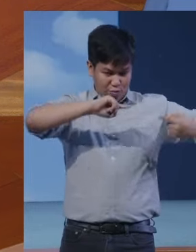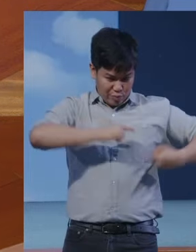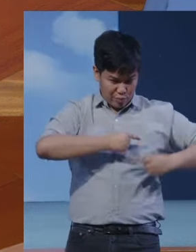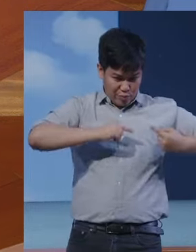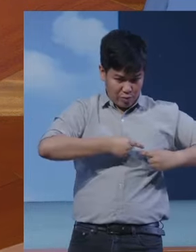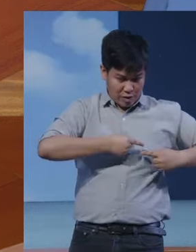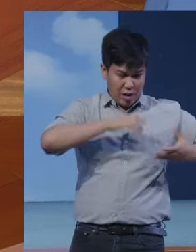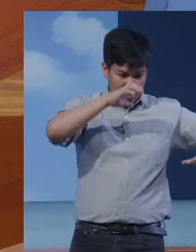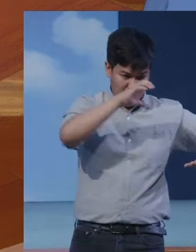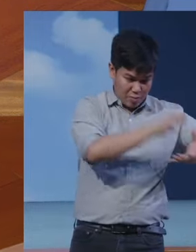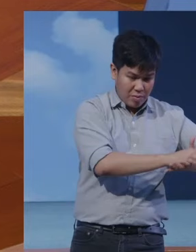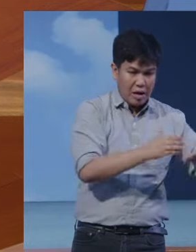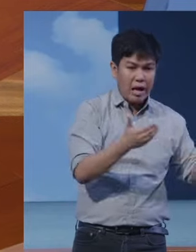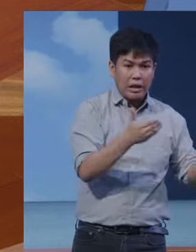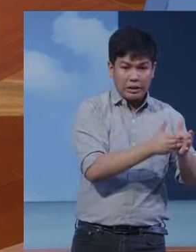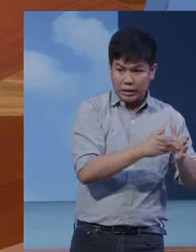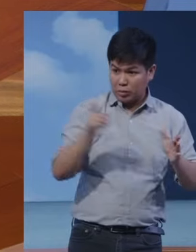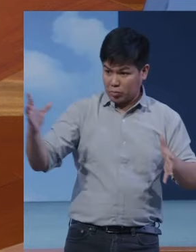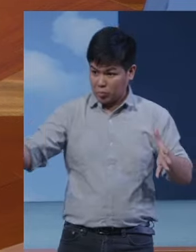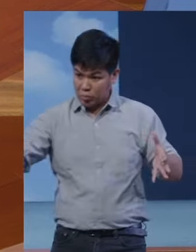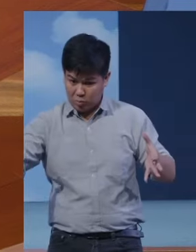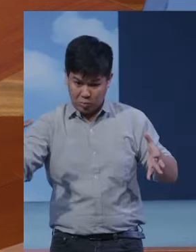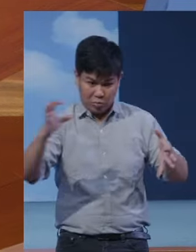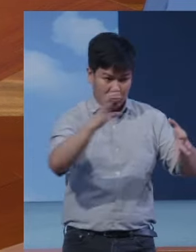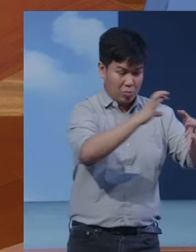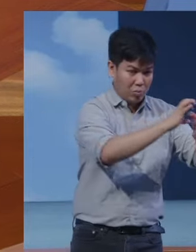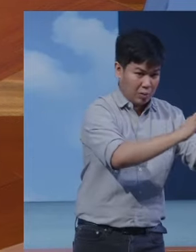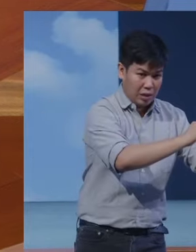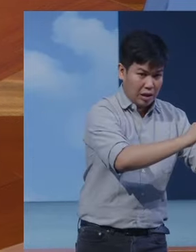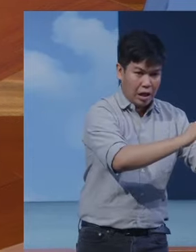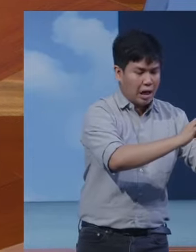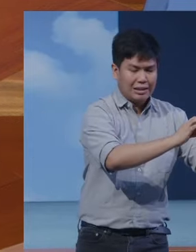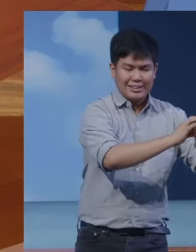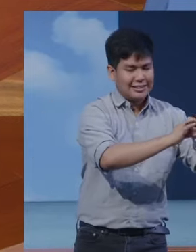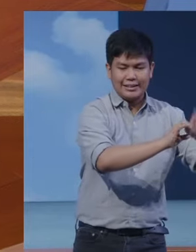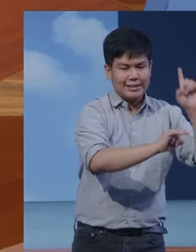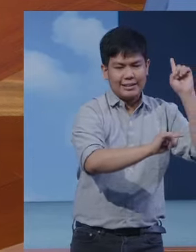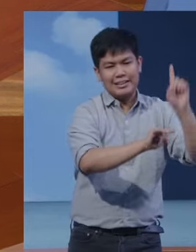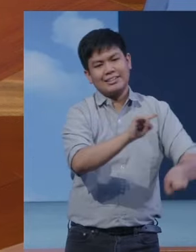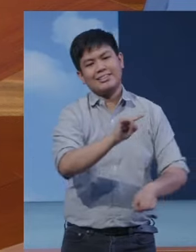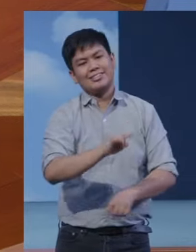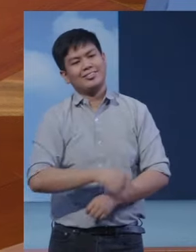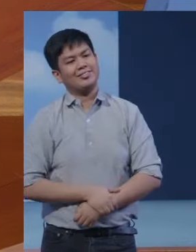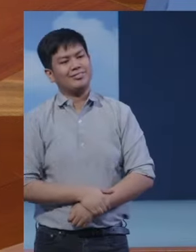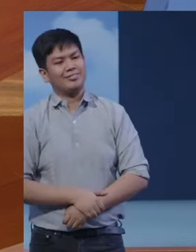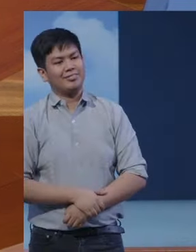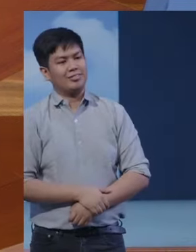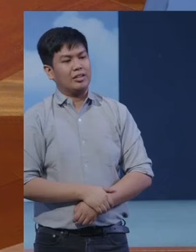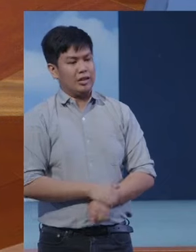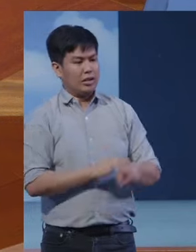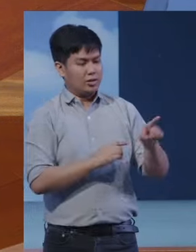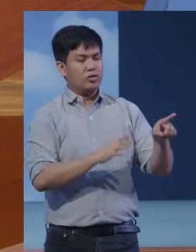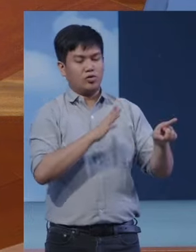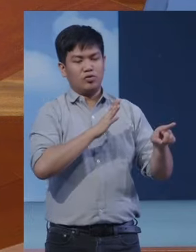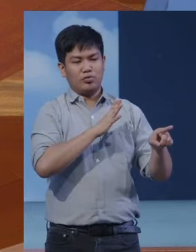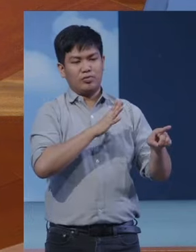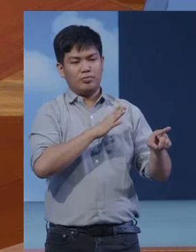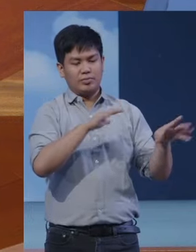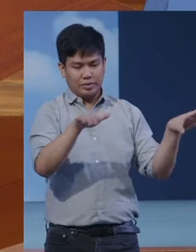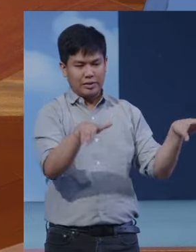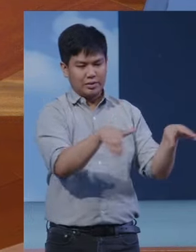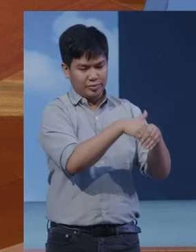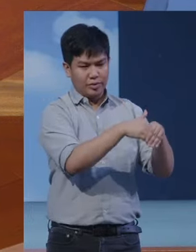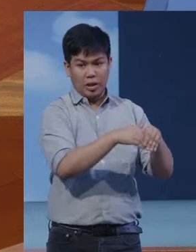nag-asawa na muli kung huli na ang lahat itong asawa na umalis ngunit nagsisising